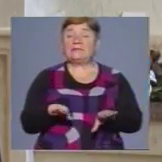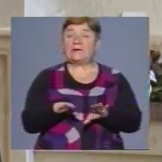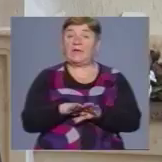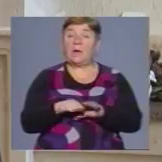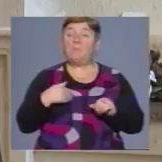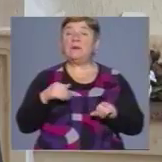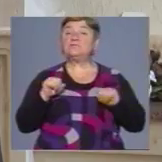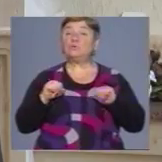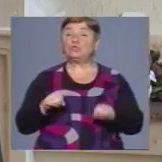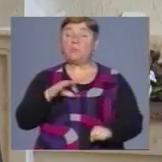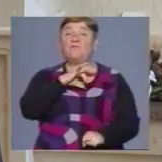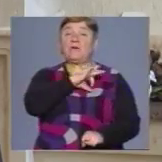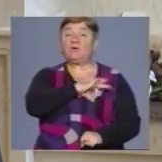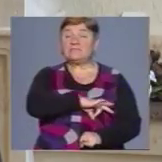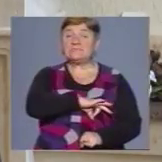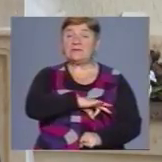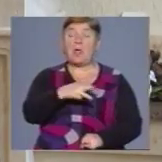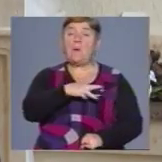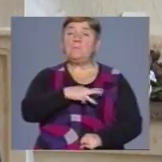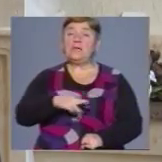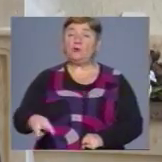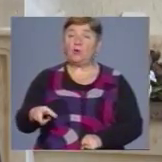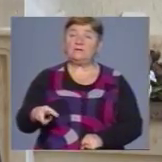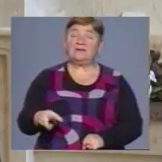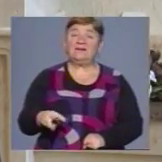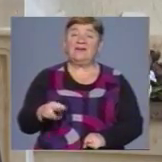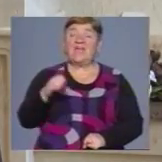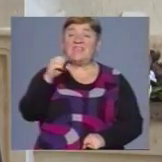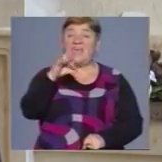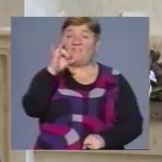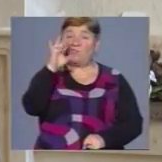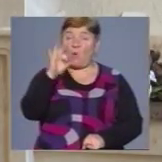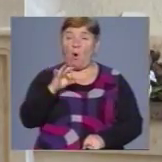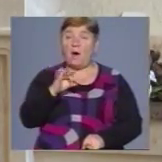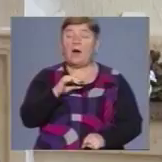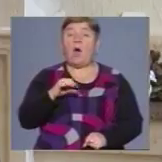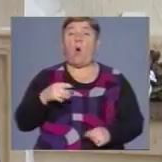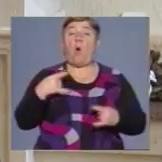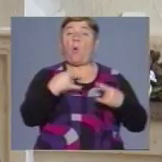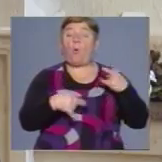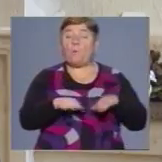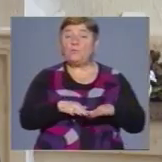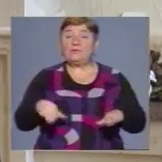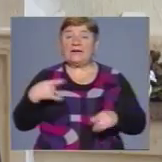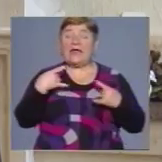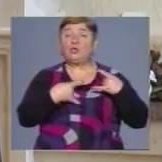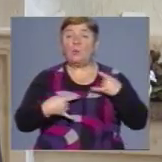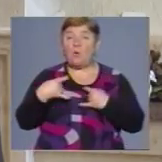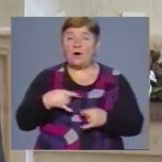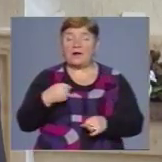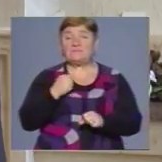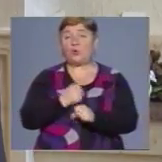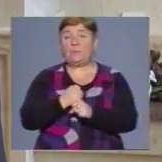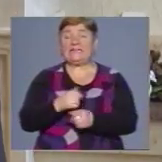використати 1 мільйон євро. Хочемо купити новий рентгенний апарат, комп'ютерний томограф. Хочемо діагностичний центр збудувати